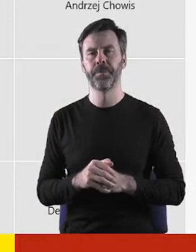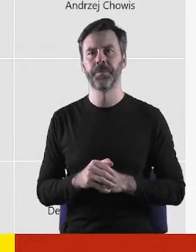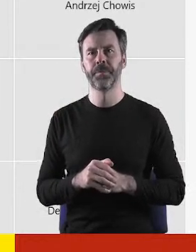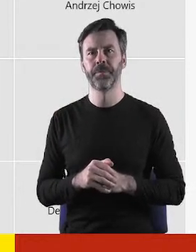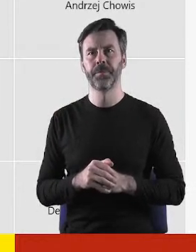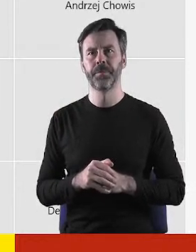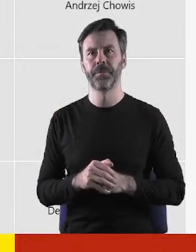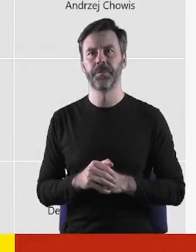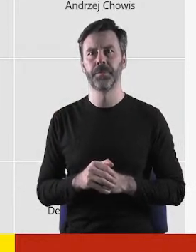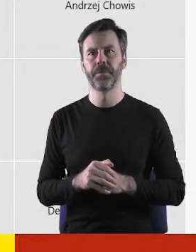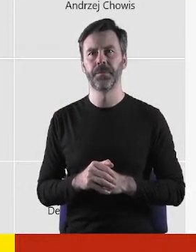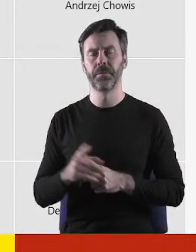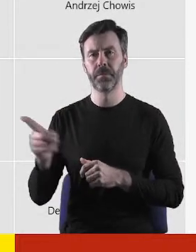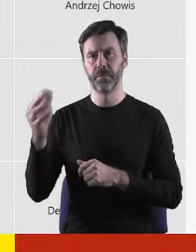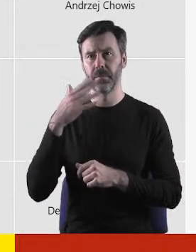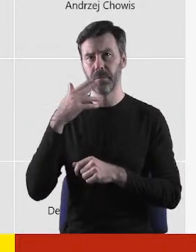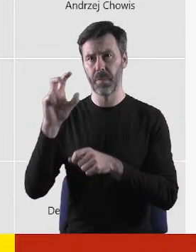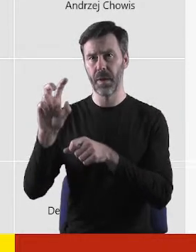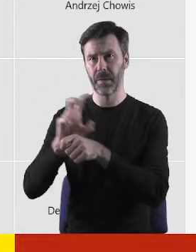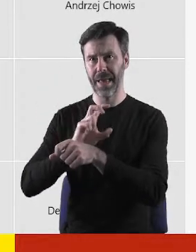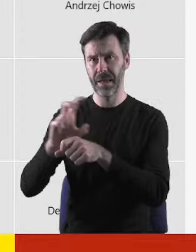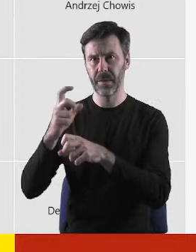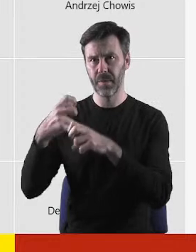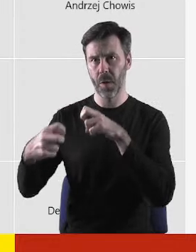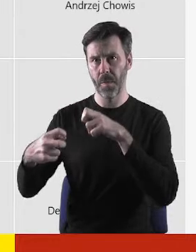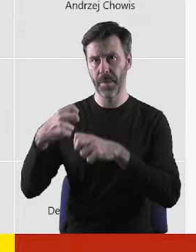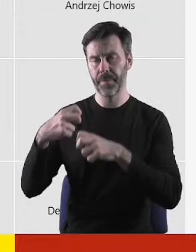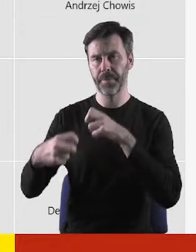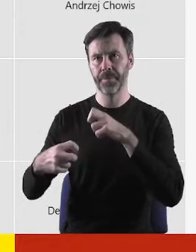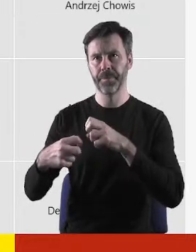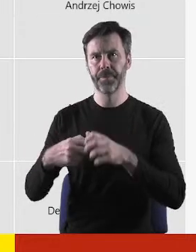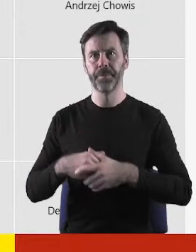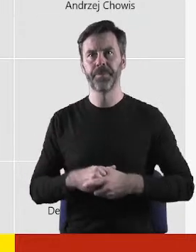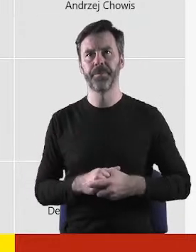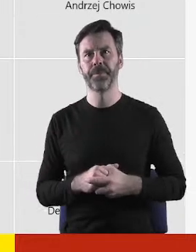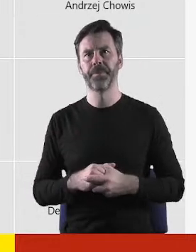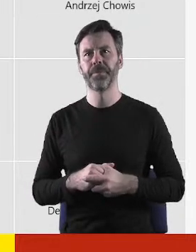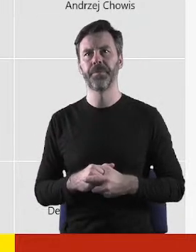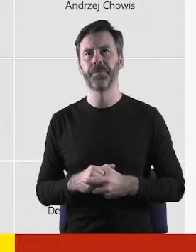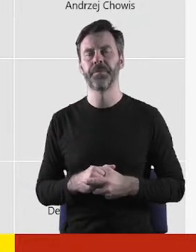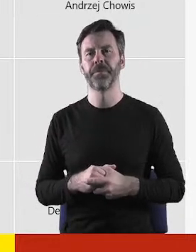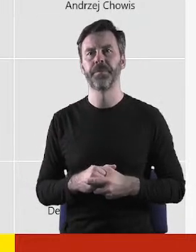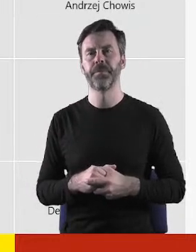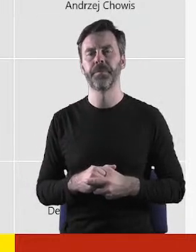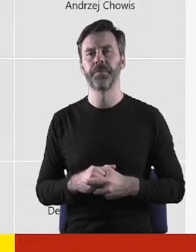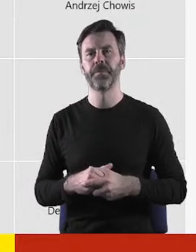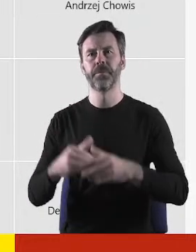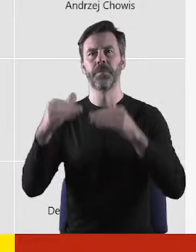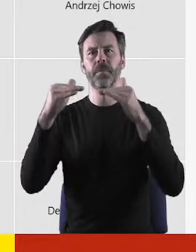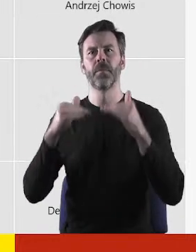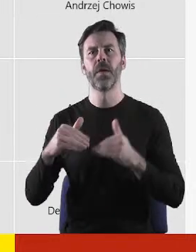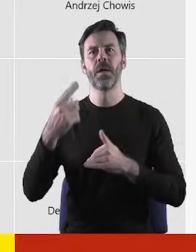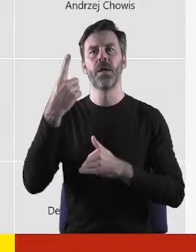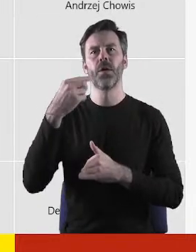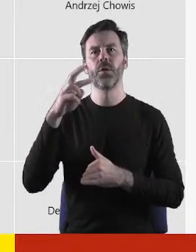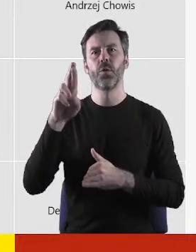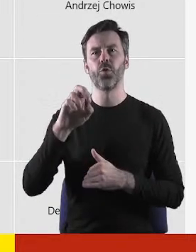Pan radny zgłaszał chyba jakieś problemy z logowaniem, tak? Zaloguje się pan radny w trakcie sesji. Dobrze. Pani radna Beata Druszcz.